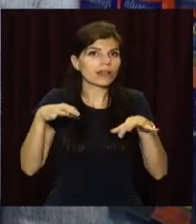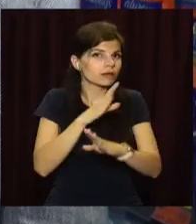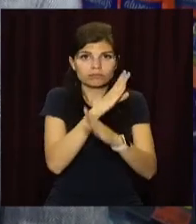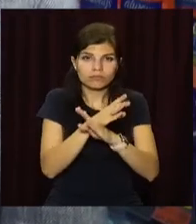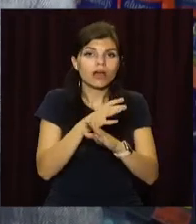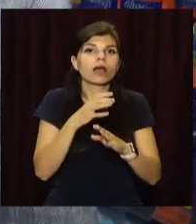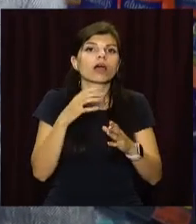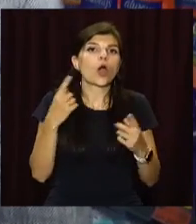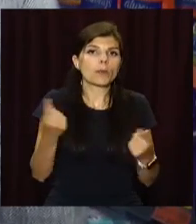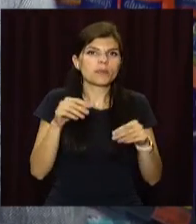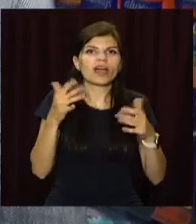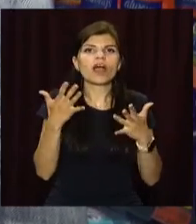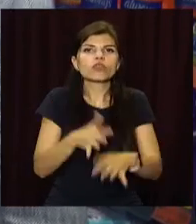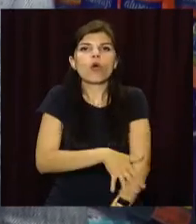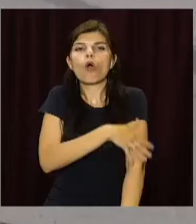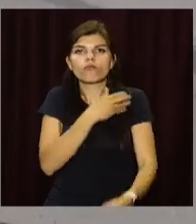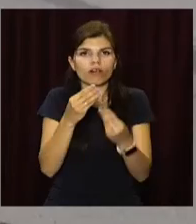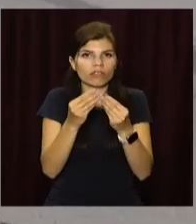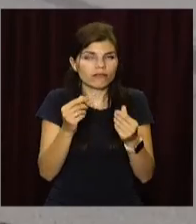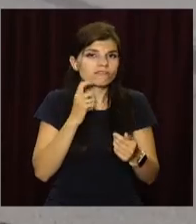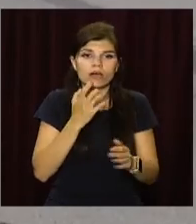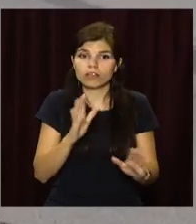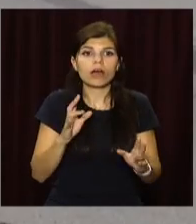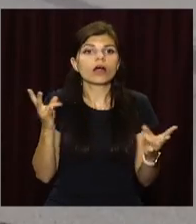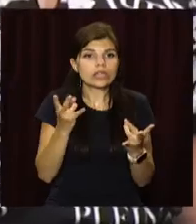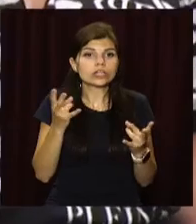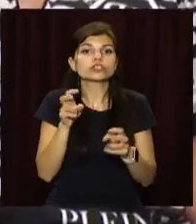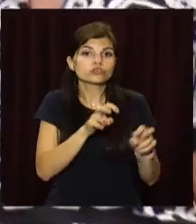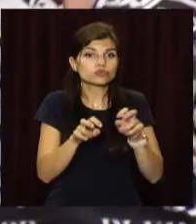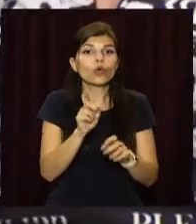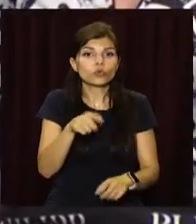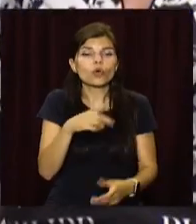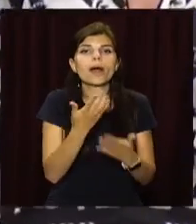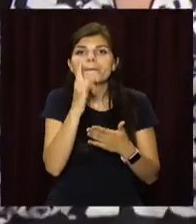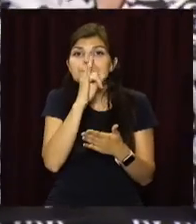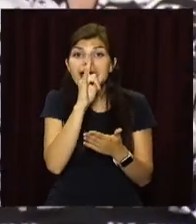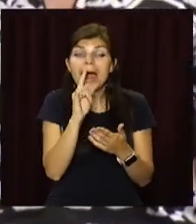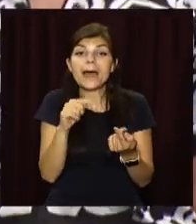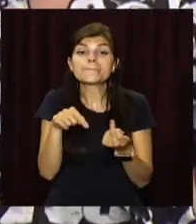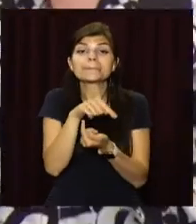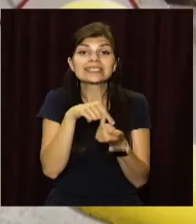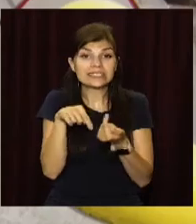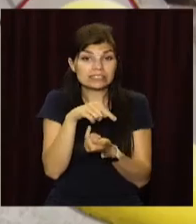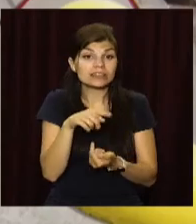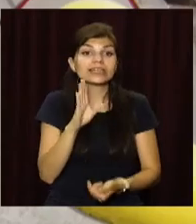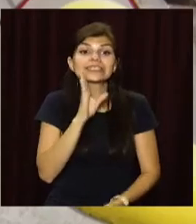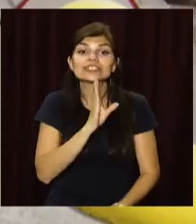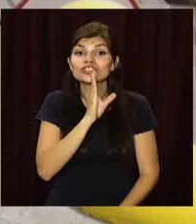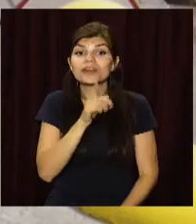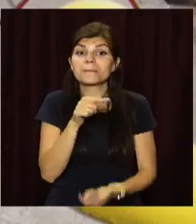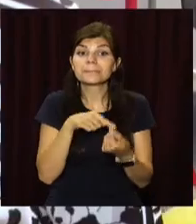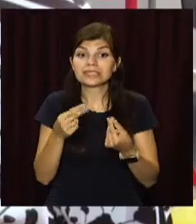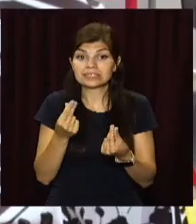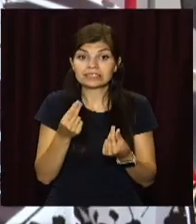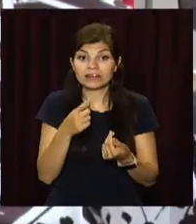решение для альтернативы. Шукатимуть альтернативу і представники малого бізнесу, говорить бізнесвумен Наталія